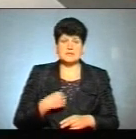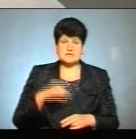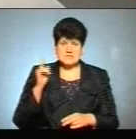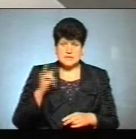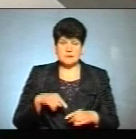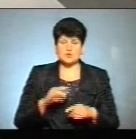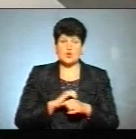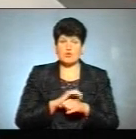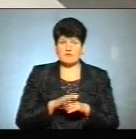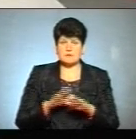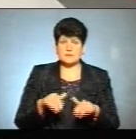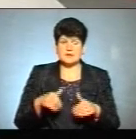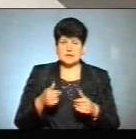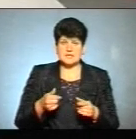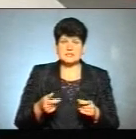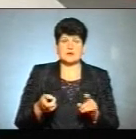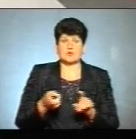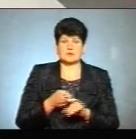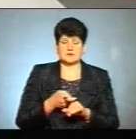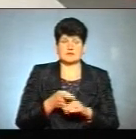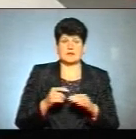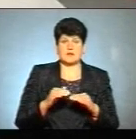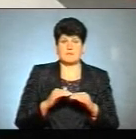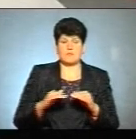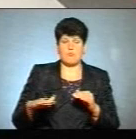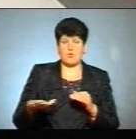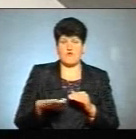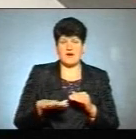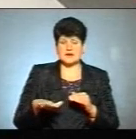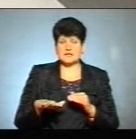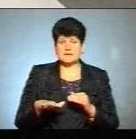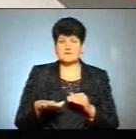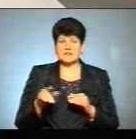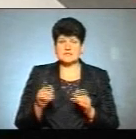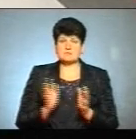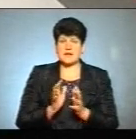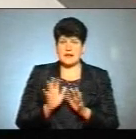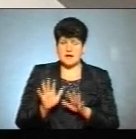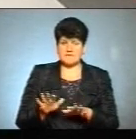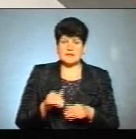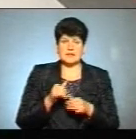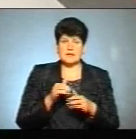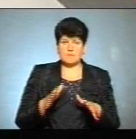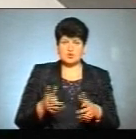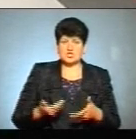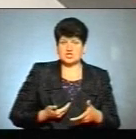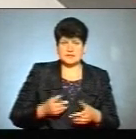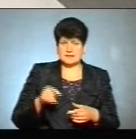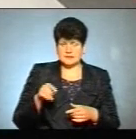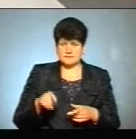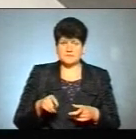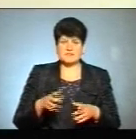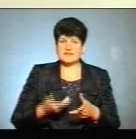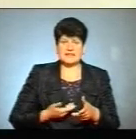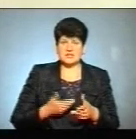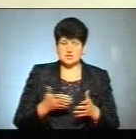що ковід передається і контактним шляхом на поверхні, на поверхнях він зберігається. Він не може там вижити, він там